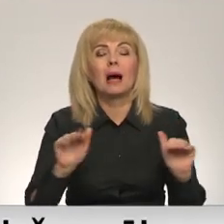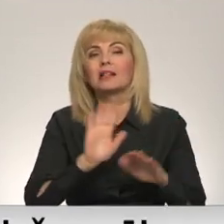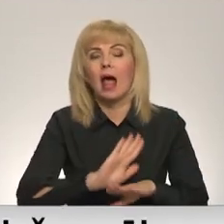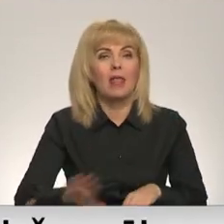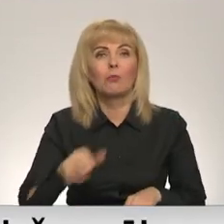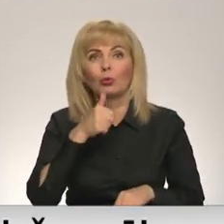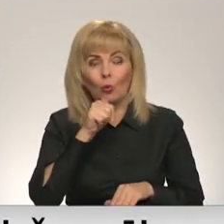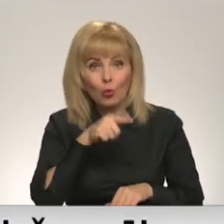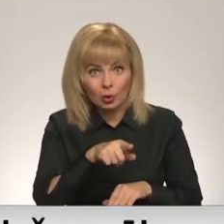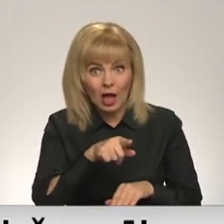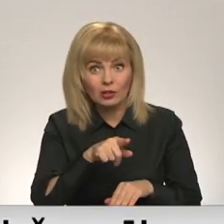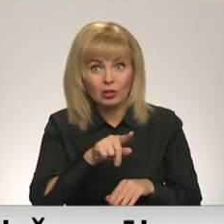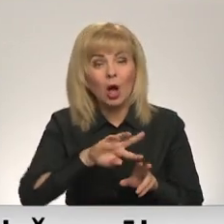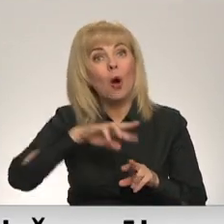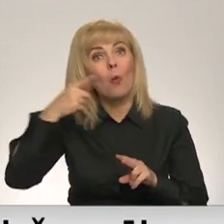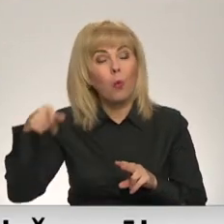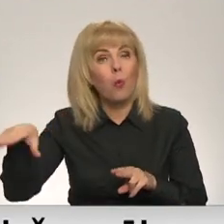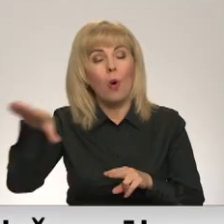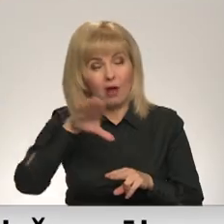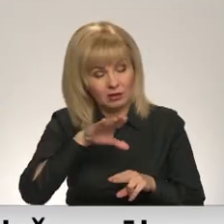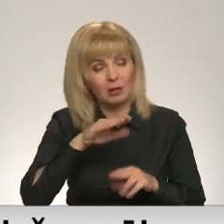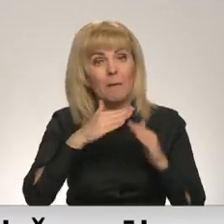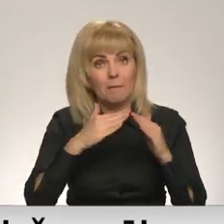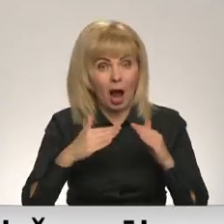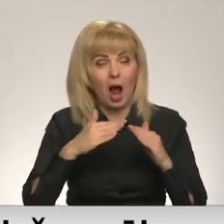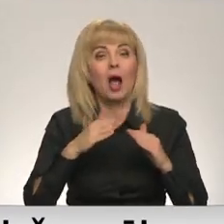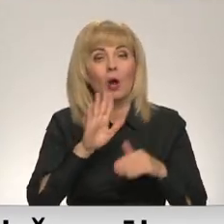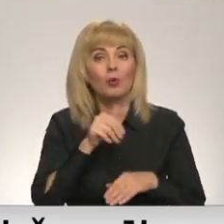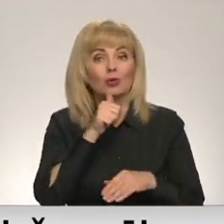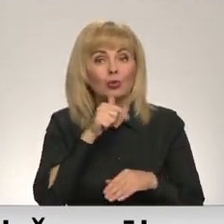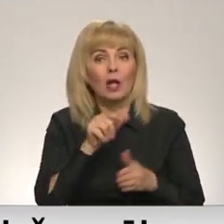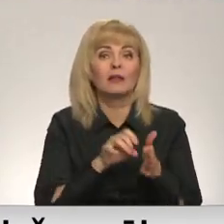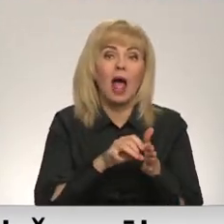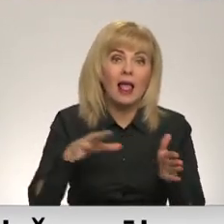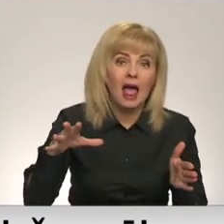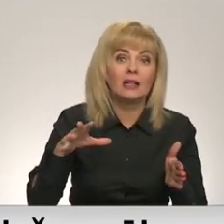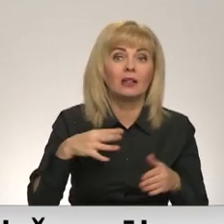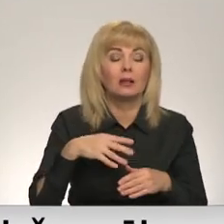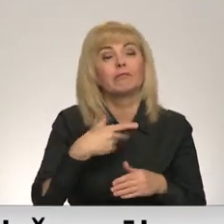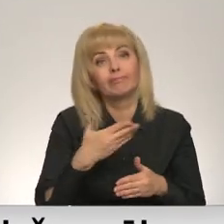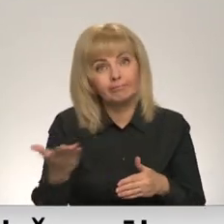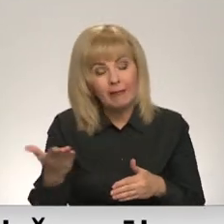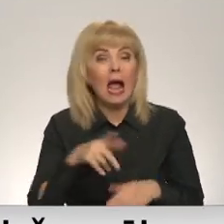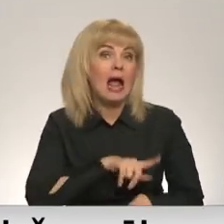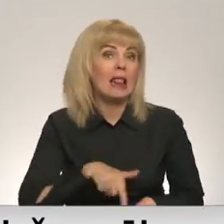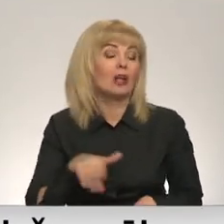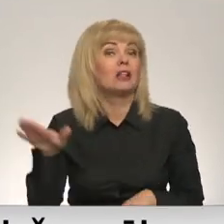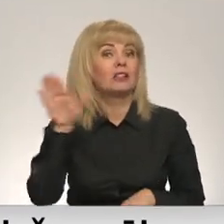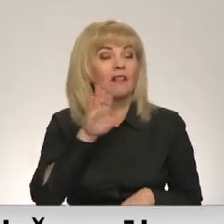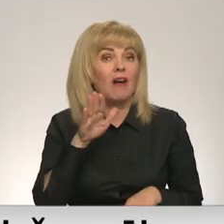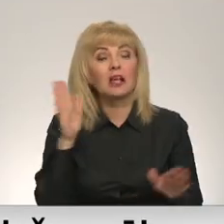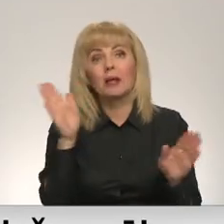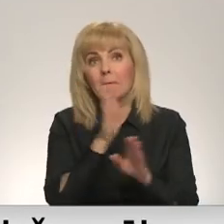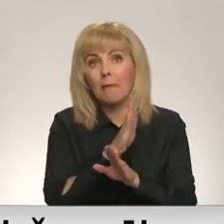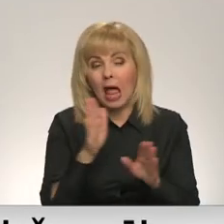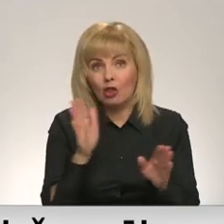ūdens. Tā tur jā, ir visi mājas uz ūdens. Tā visam ir, jā. Elektrība un tā. Latvijas valsts meteoroloģijas